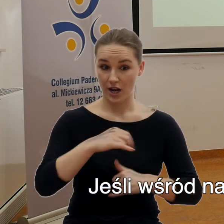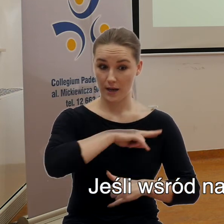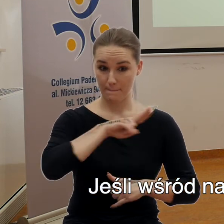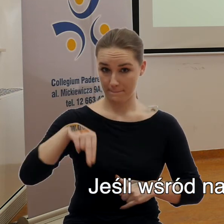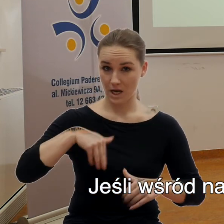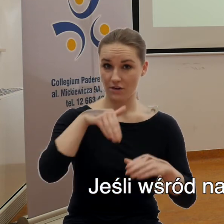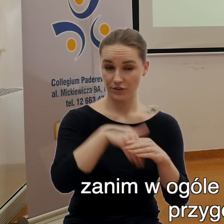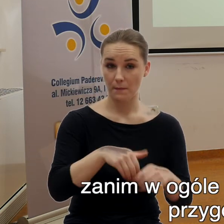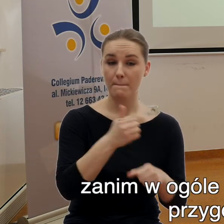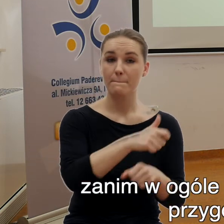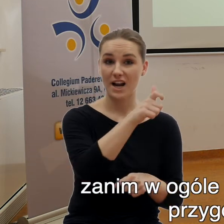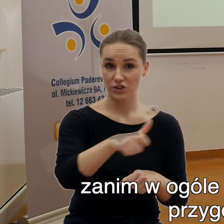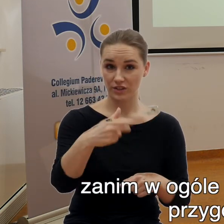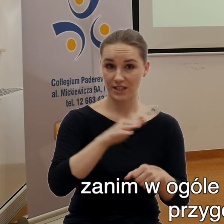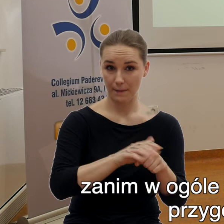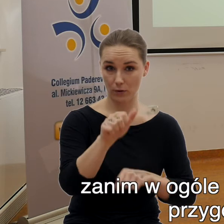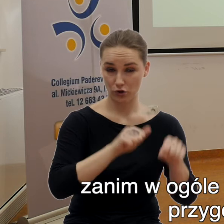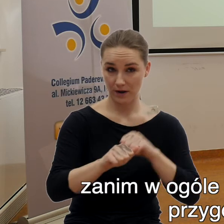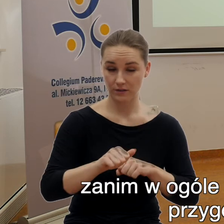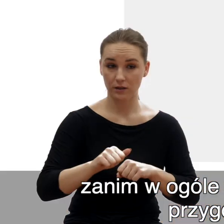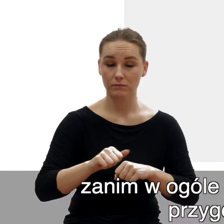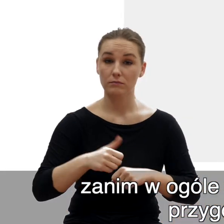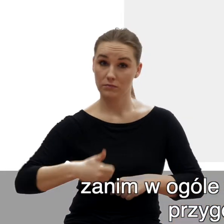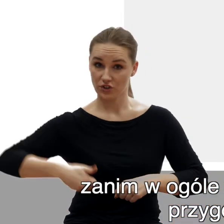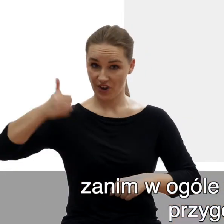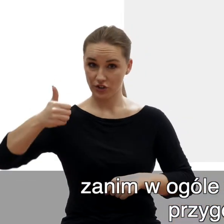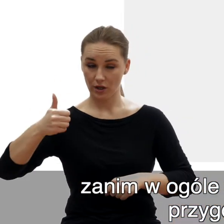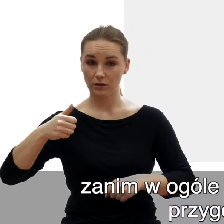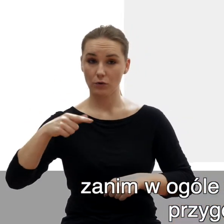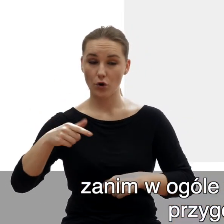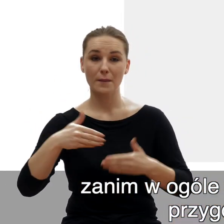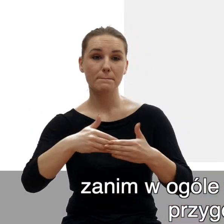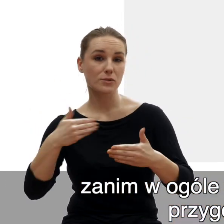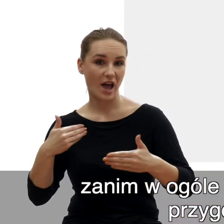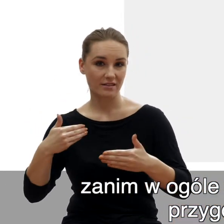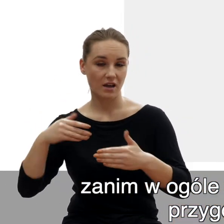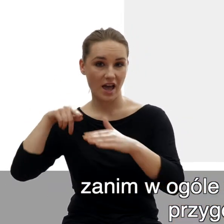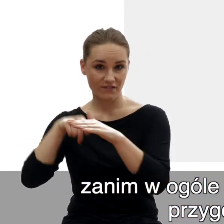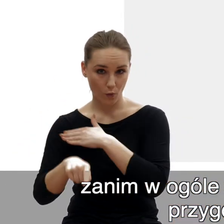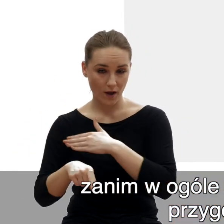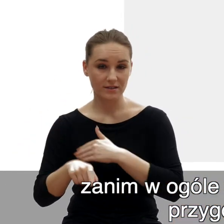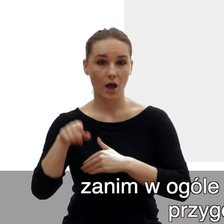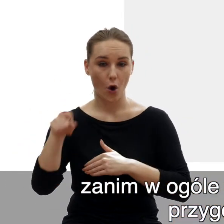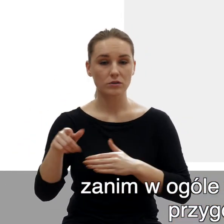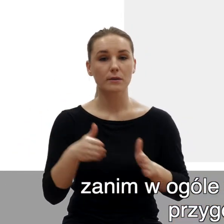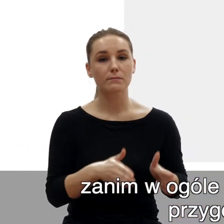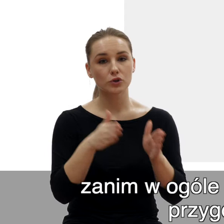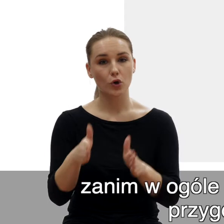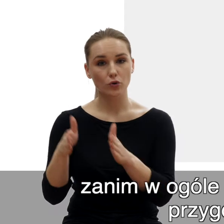zwierzchnik wcześniej, zanim w ogóle zostanie ogłoszona jakakolwiek ewakuacja, przygotowuje różnego